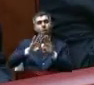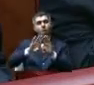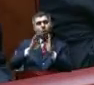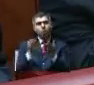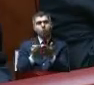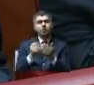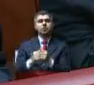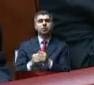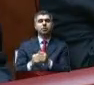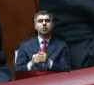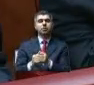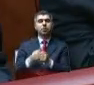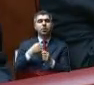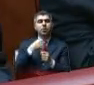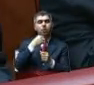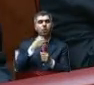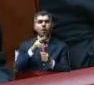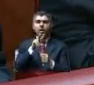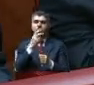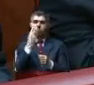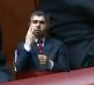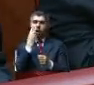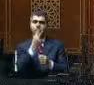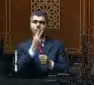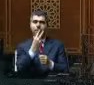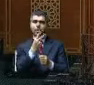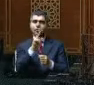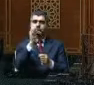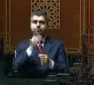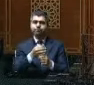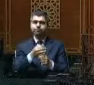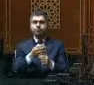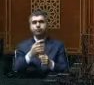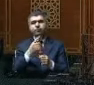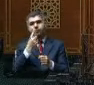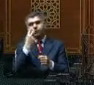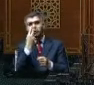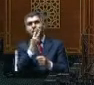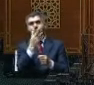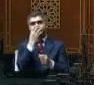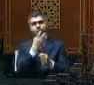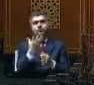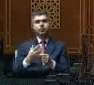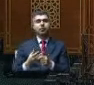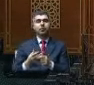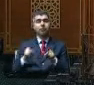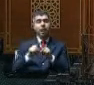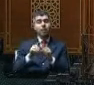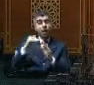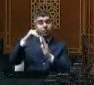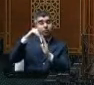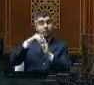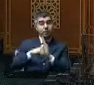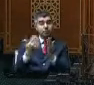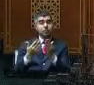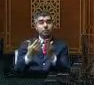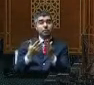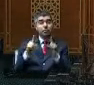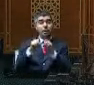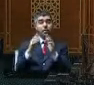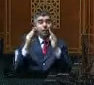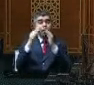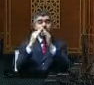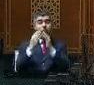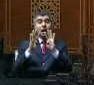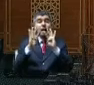راه كنلقاو بعض المرات شي مسائل ماشي هي هذيك. وإجمالا تم تقليص العجز السكني من 800